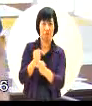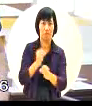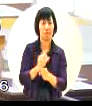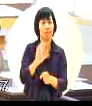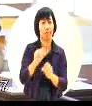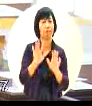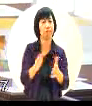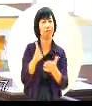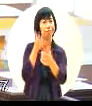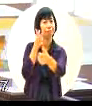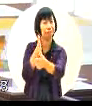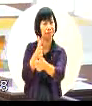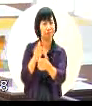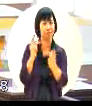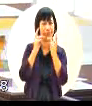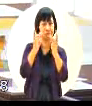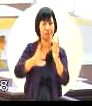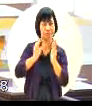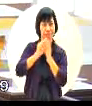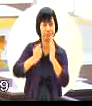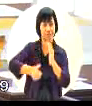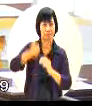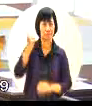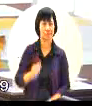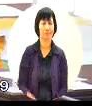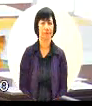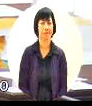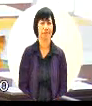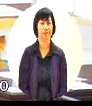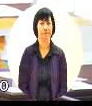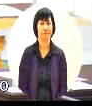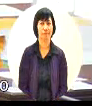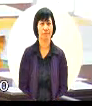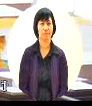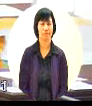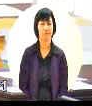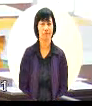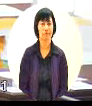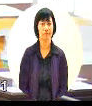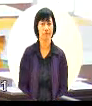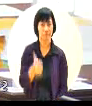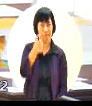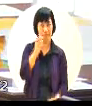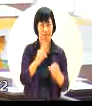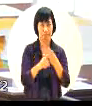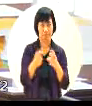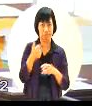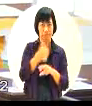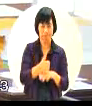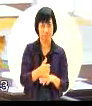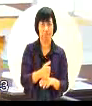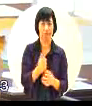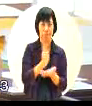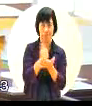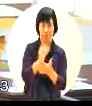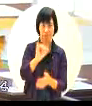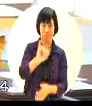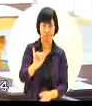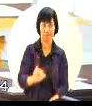任局长。 责任局长，请答我。 谢谢主席哈，啊，谢谢翁议员哈，